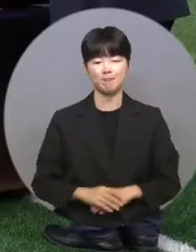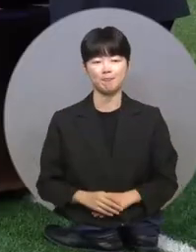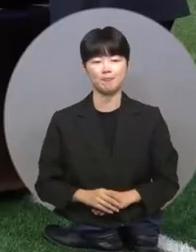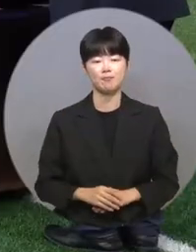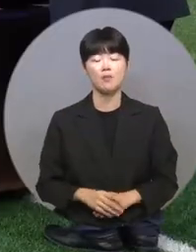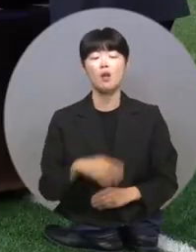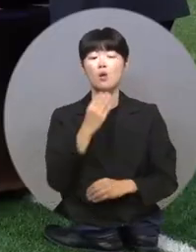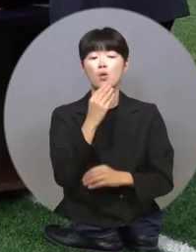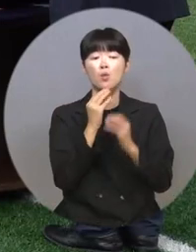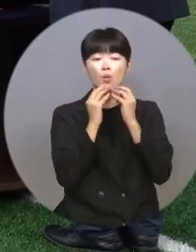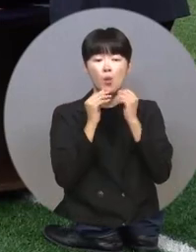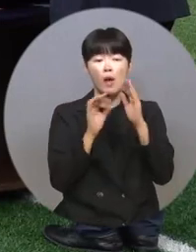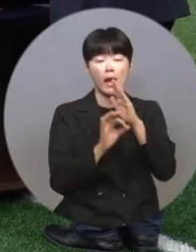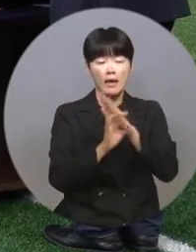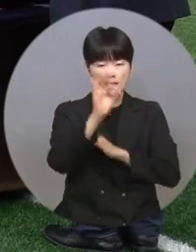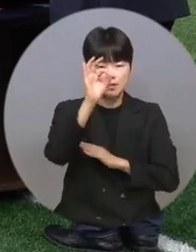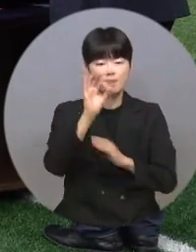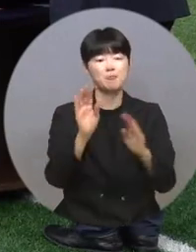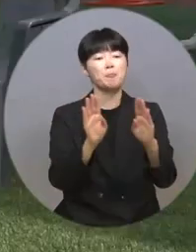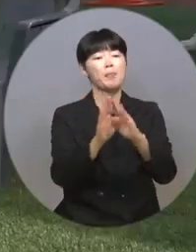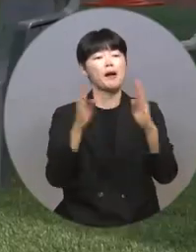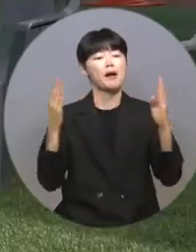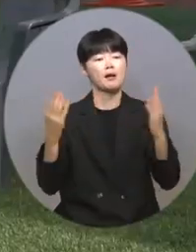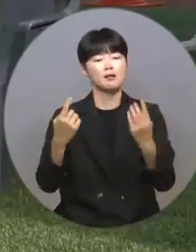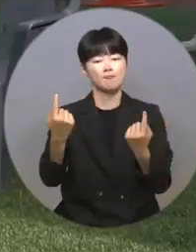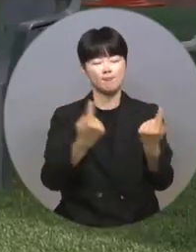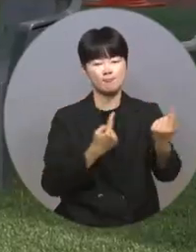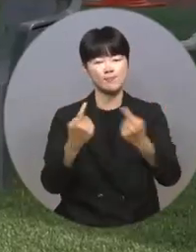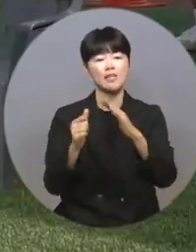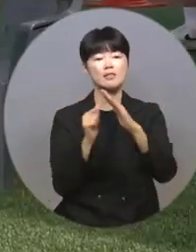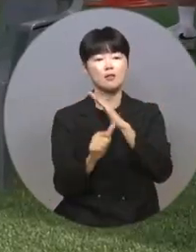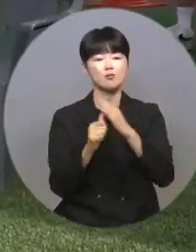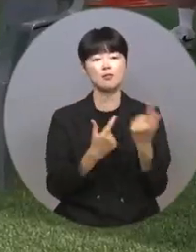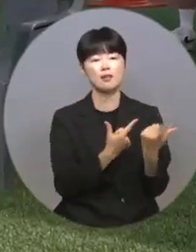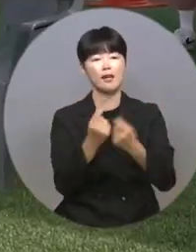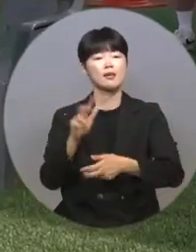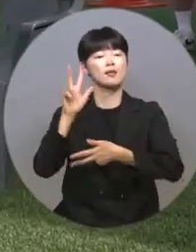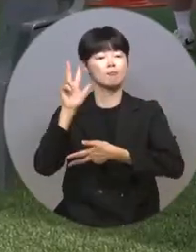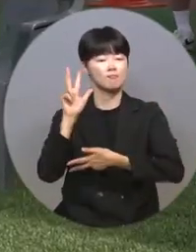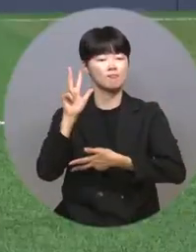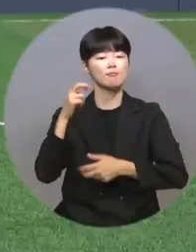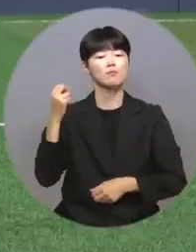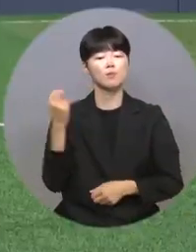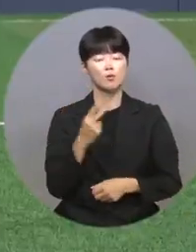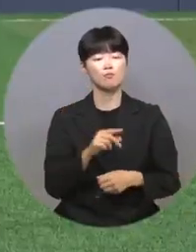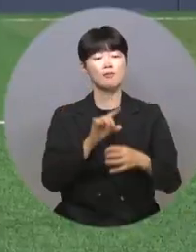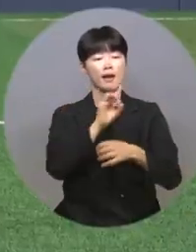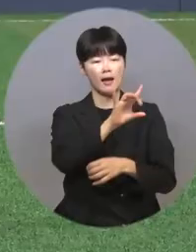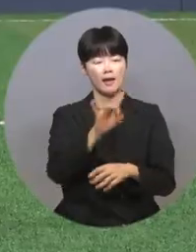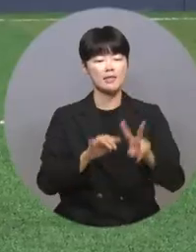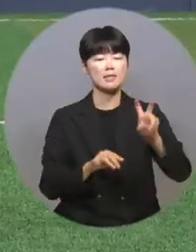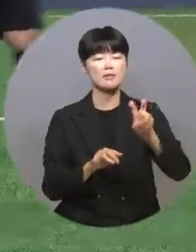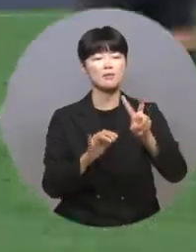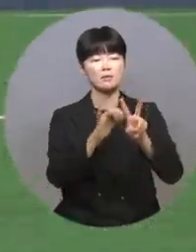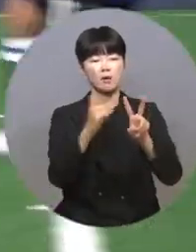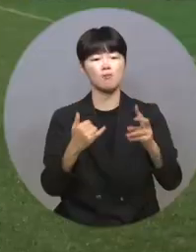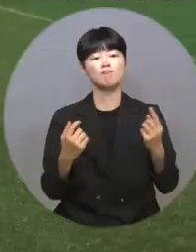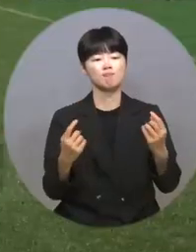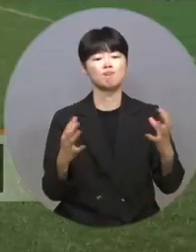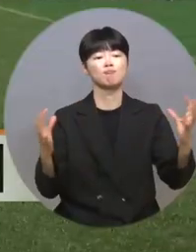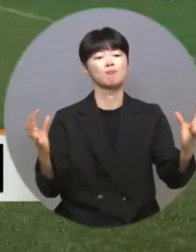아침 개회식에 참가한 모든 선수들이 선서를 한 후 일정에 따라 22명의 선수들이 경기장에 모여 킥오프를